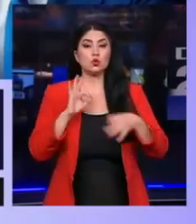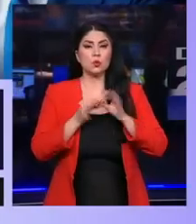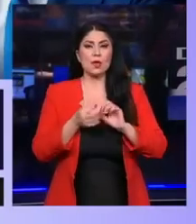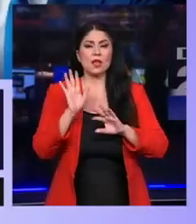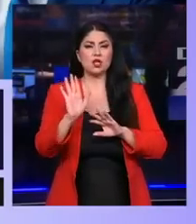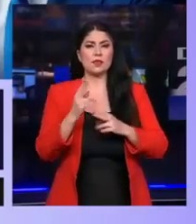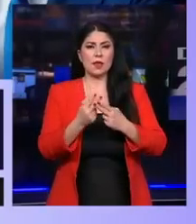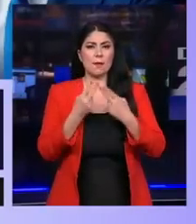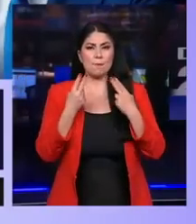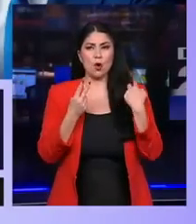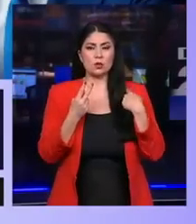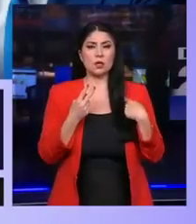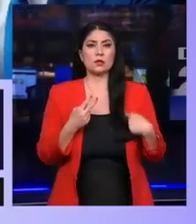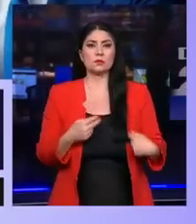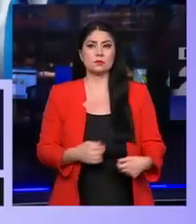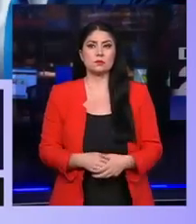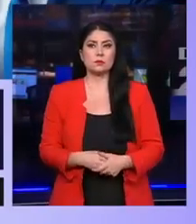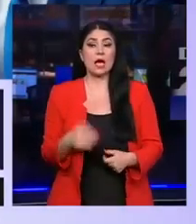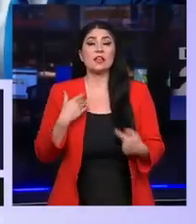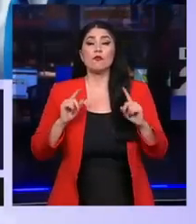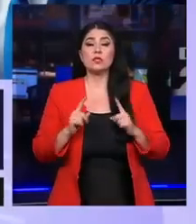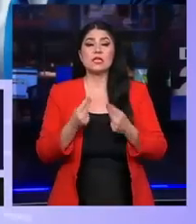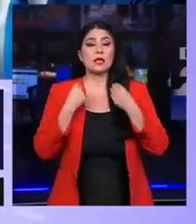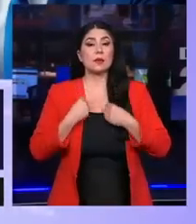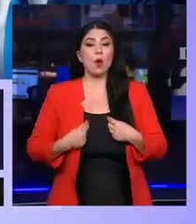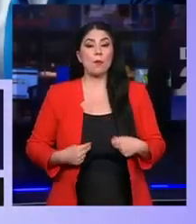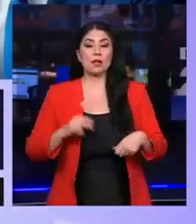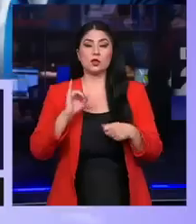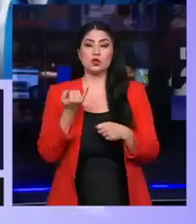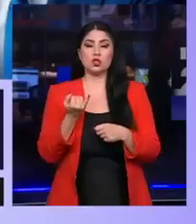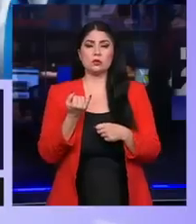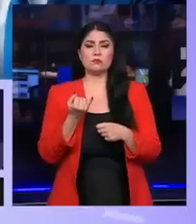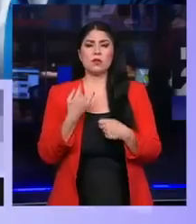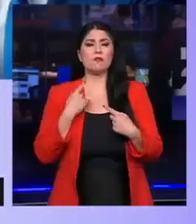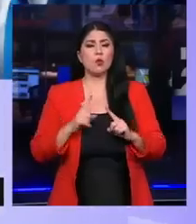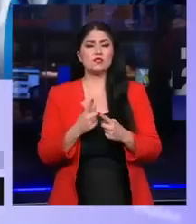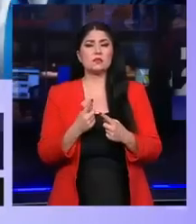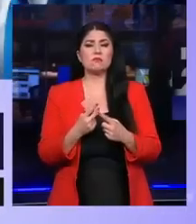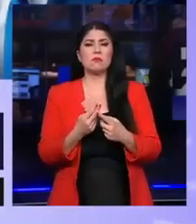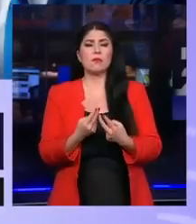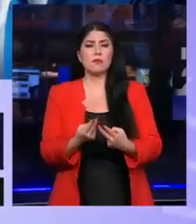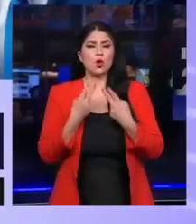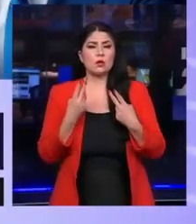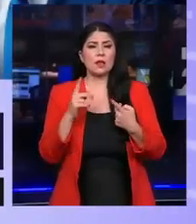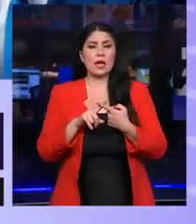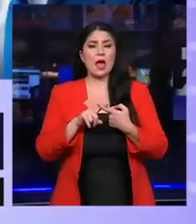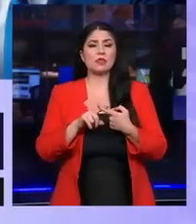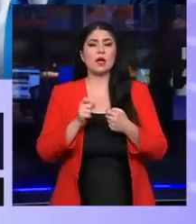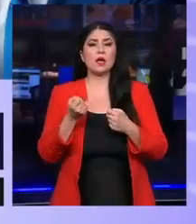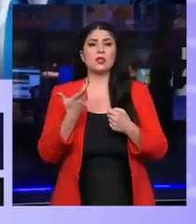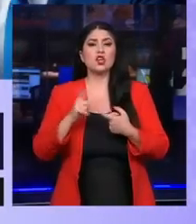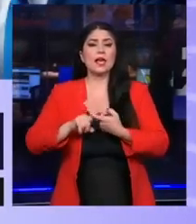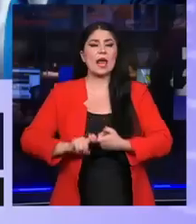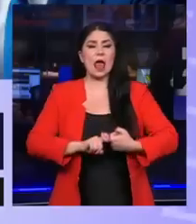de importantă, cu profunde implicații diplomatice și cu implicații semnificative privind relațiile României